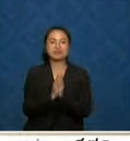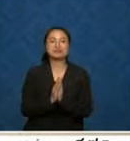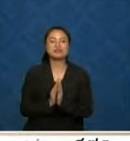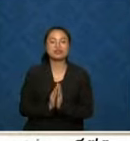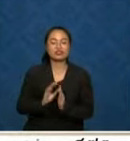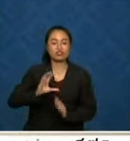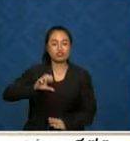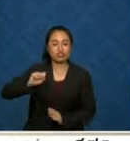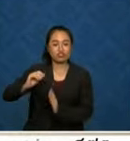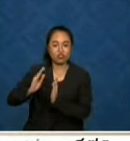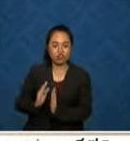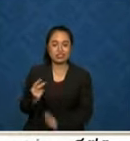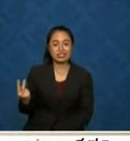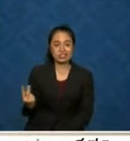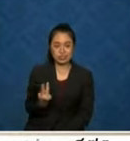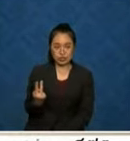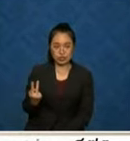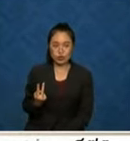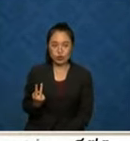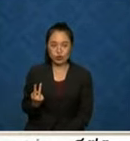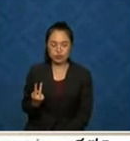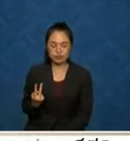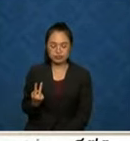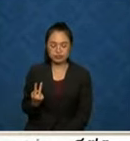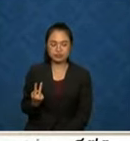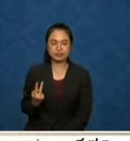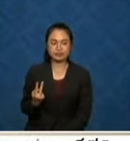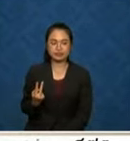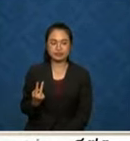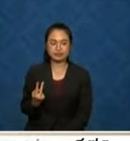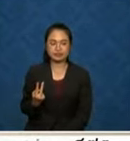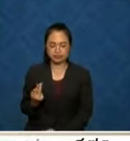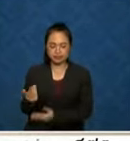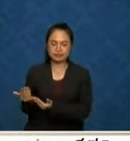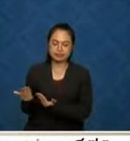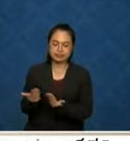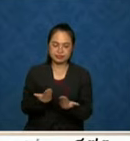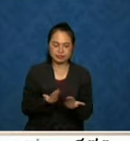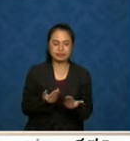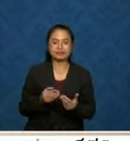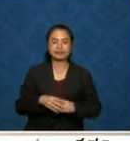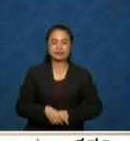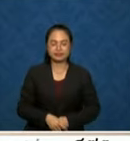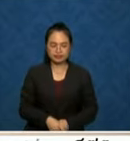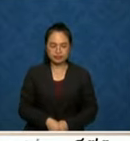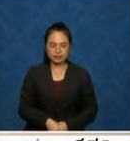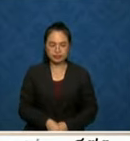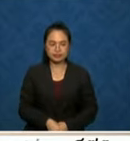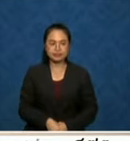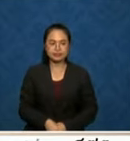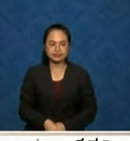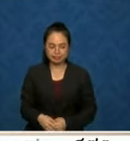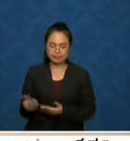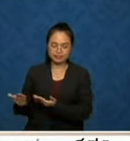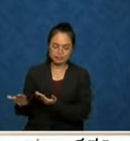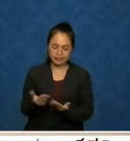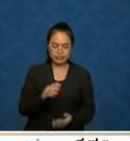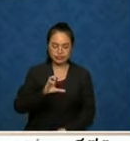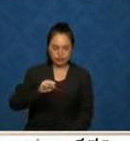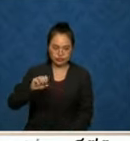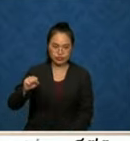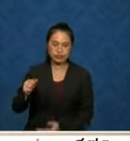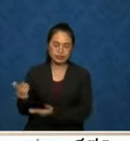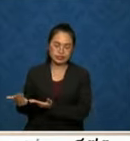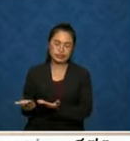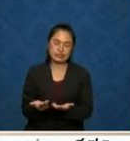ครับท่านประสิทธิ์ปัทมพดุงศักดิ์นะครับต่อด้วยท่านธนกรวังบุญคงชนะครับเชิญท่านประสิทธิ์ปัทม